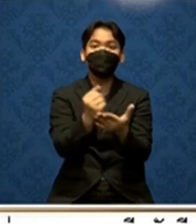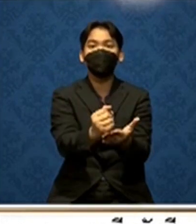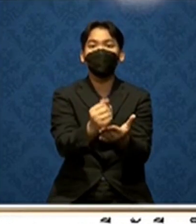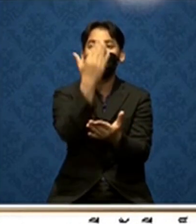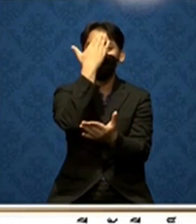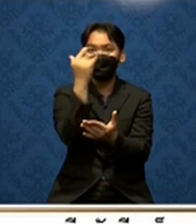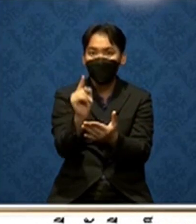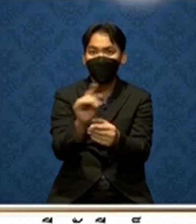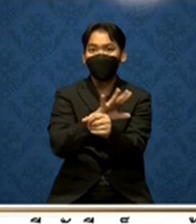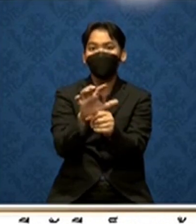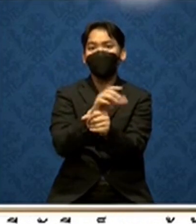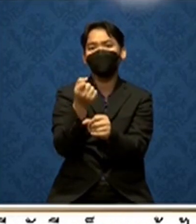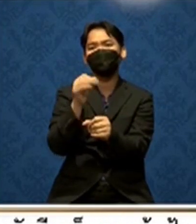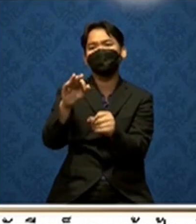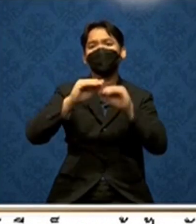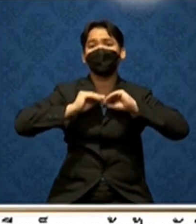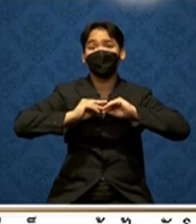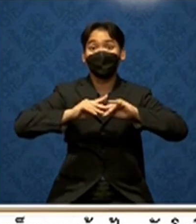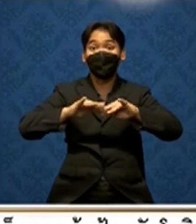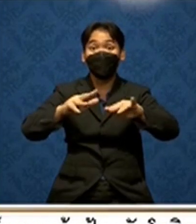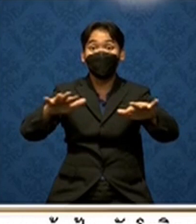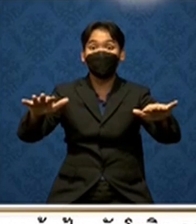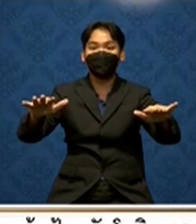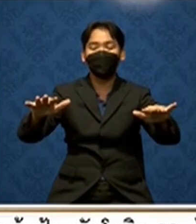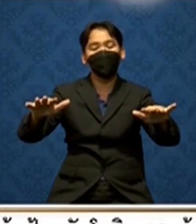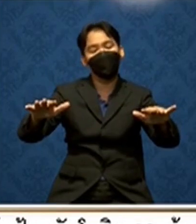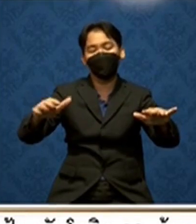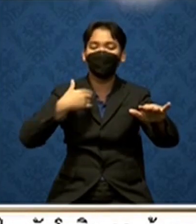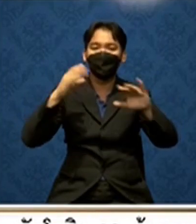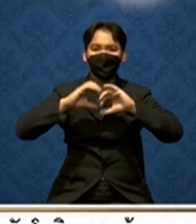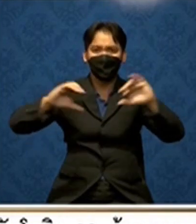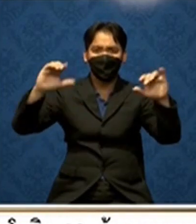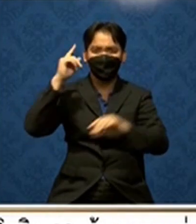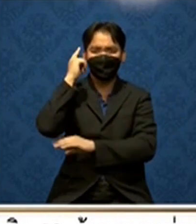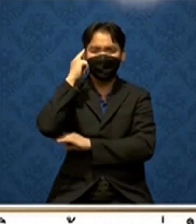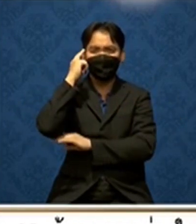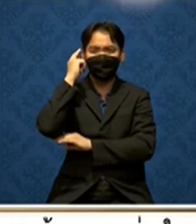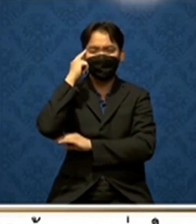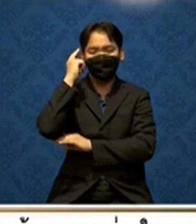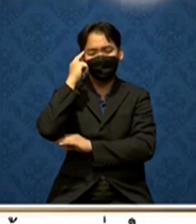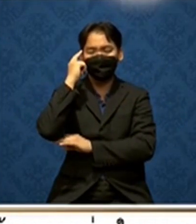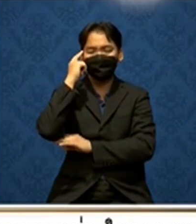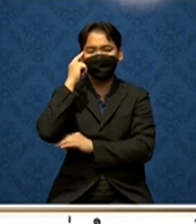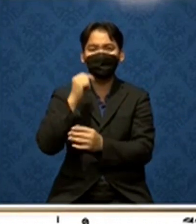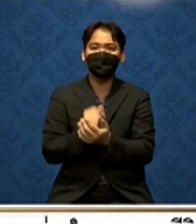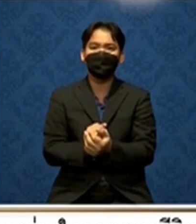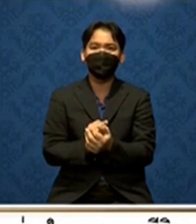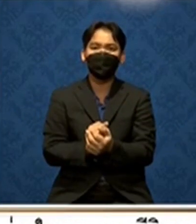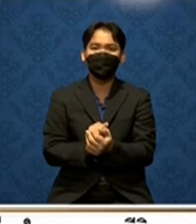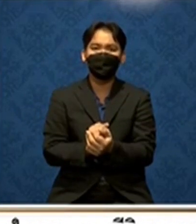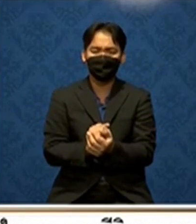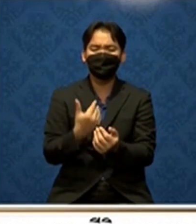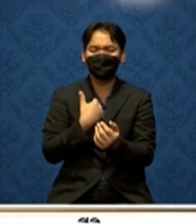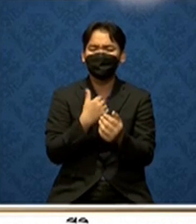าดโควิด-19 ที่เกิดขึ้นคงเป็นบทเรียนให้แก่รัฐบาลในการบริหารประเทศนี้โดยยึดระเบียบวินัยการ